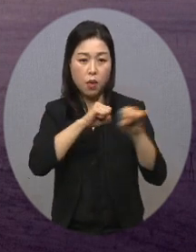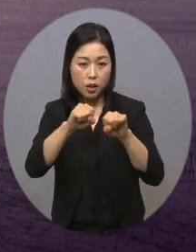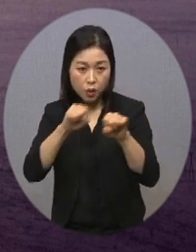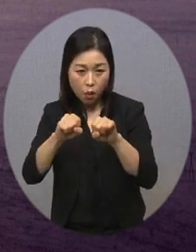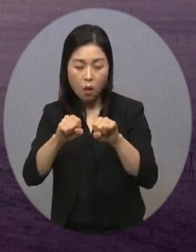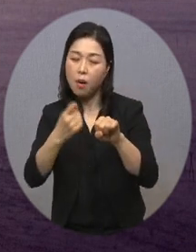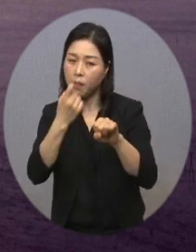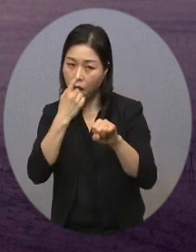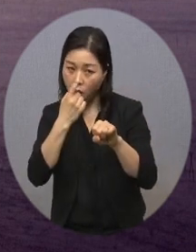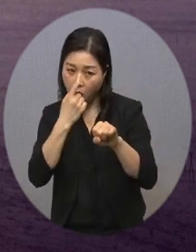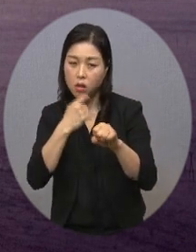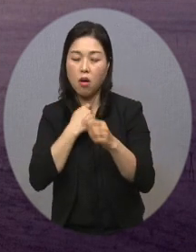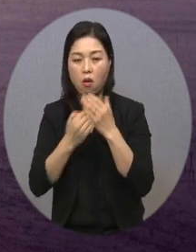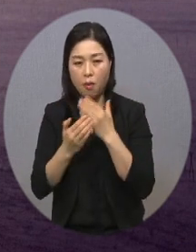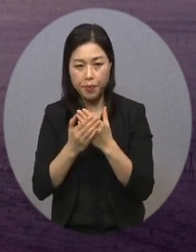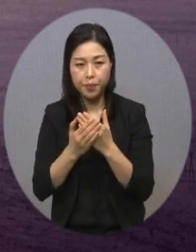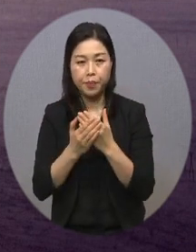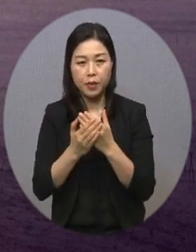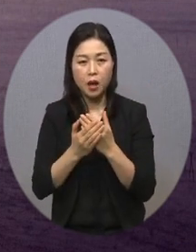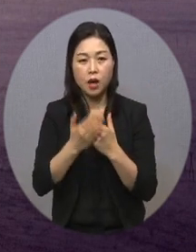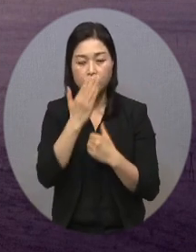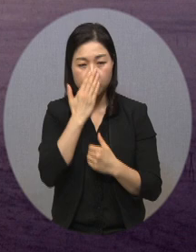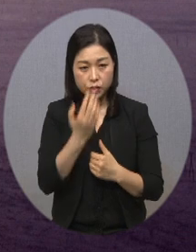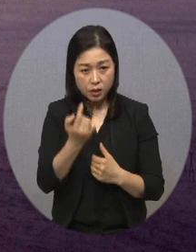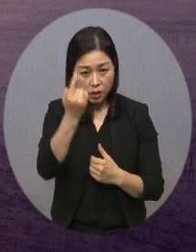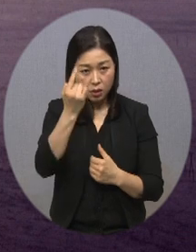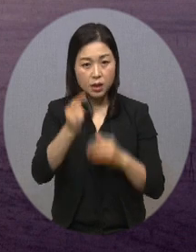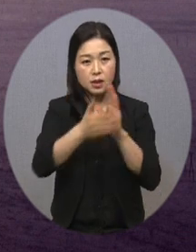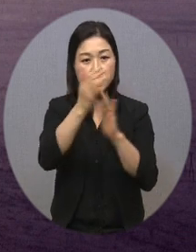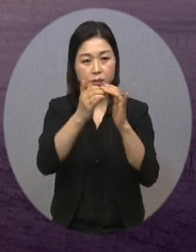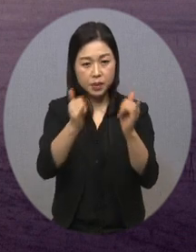해서 우리 순천 시민들께서